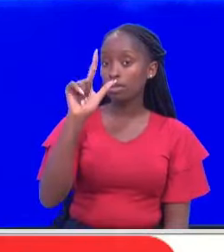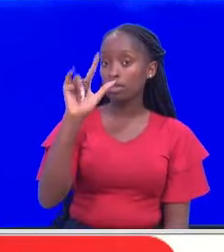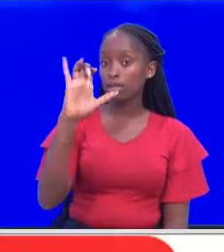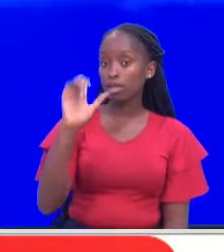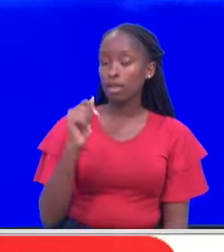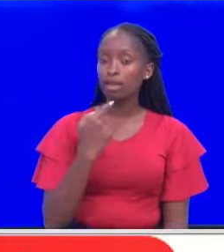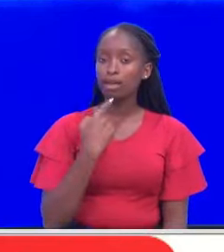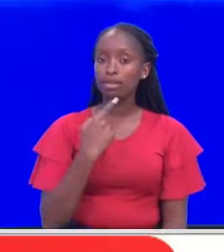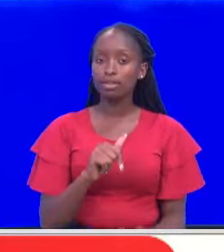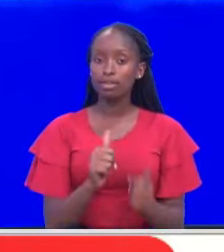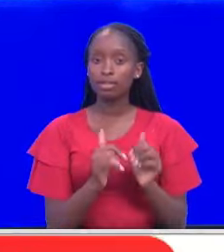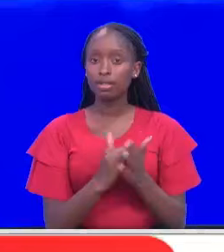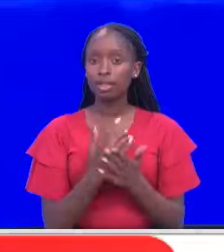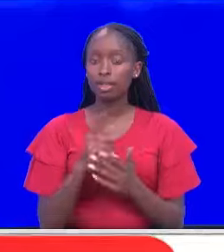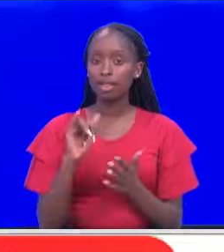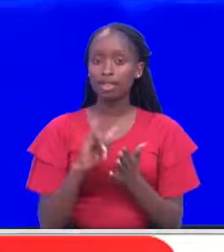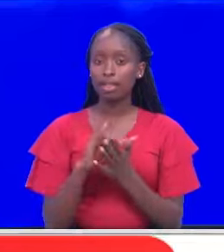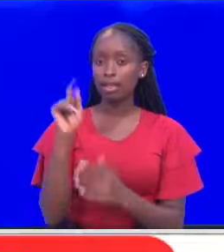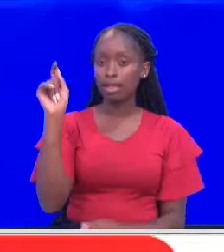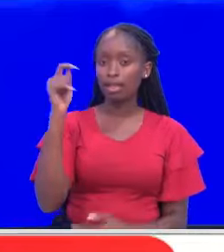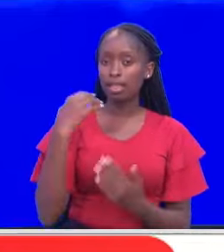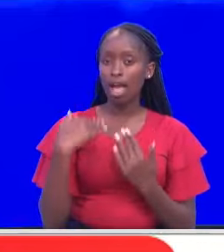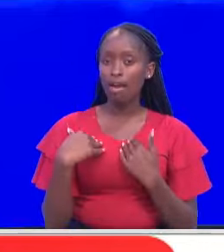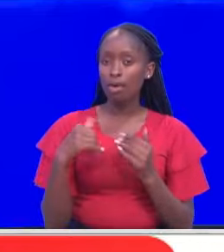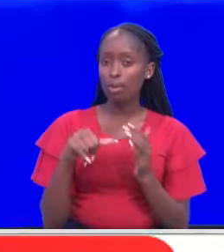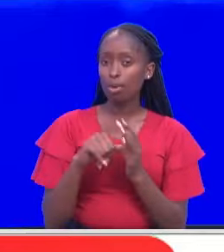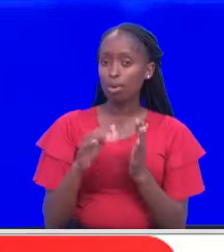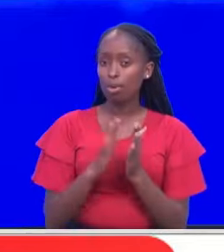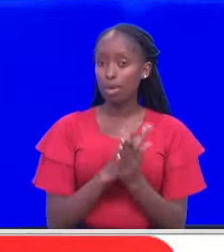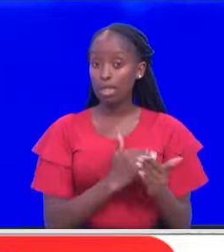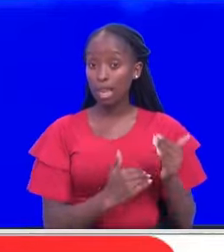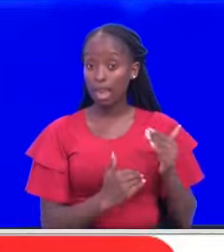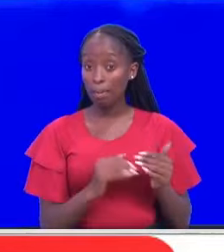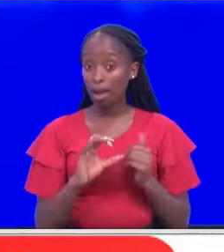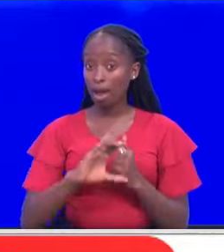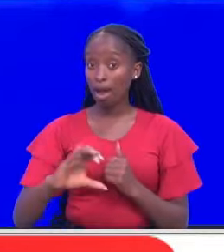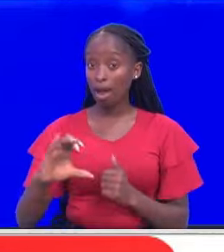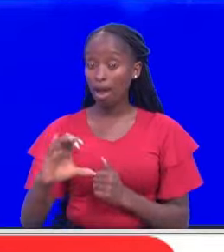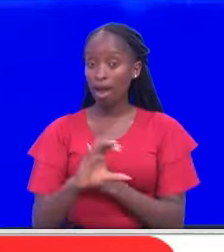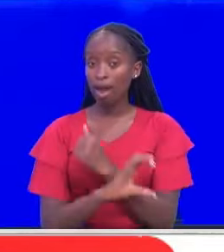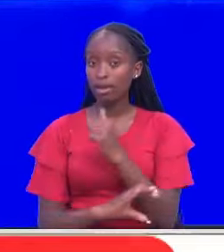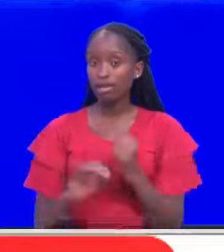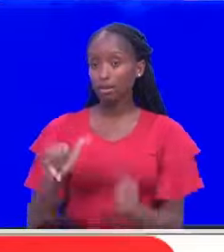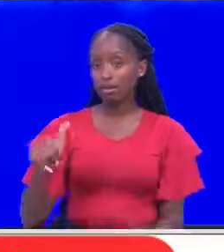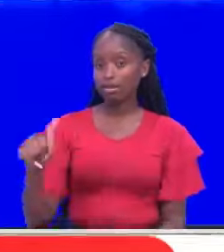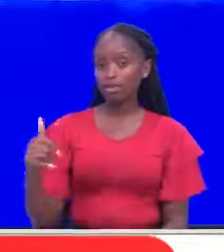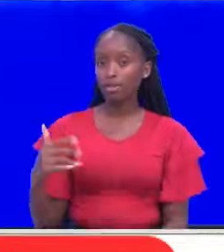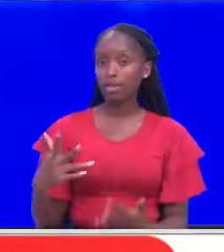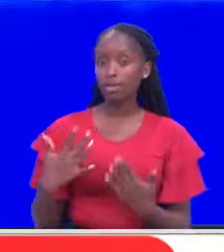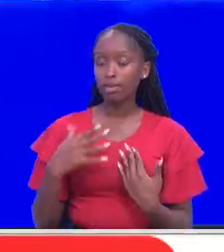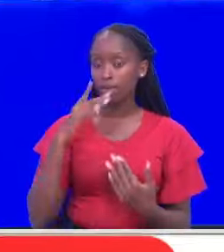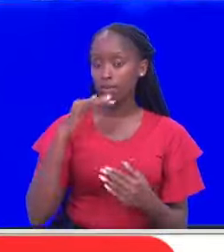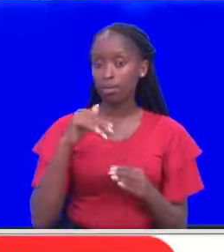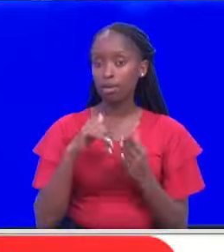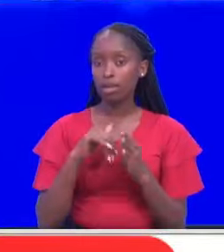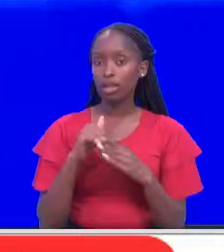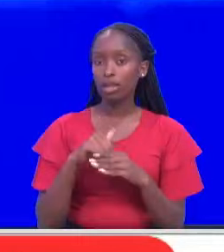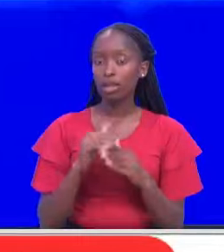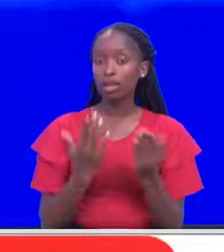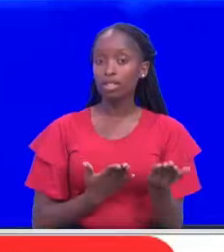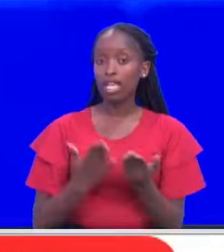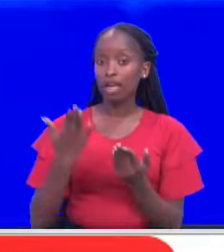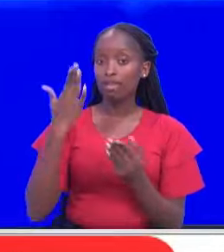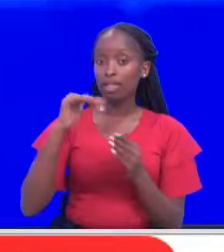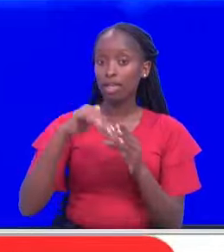Kenya inazozana na majirani zake. Akizungumza alipoandamana na Rais William Ruto kwenye ibada ya kanisa huko Teso mapema